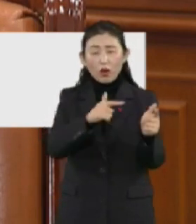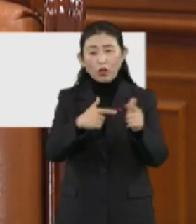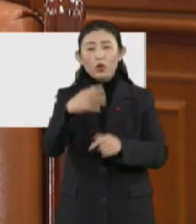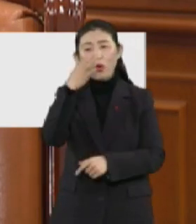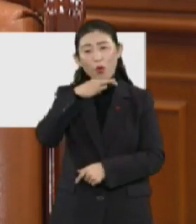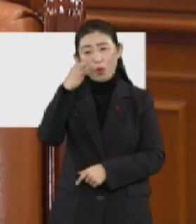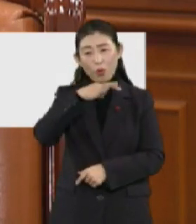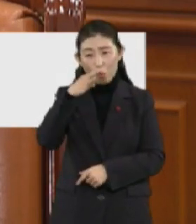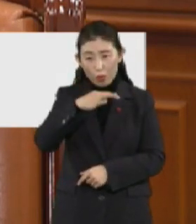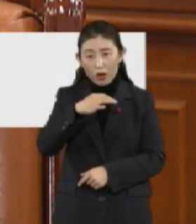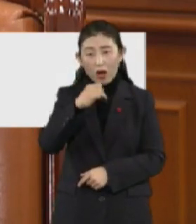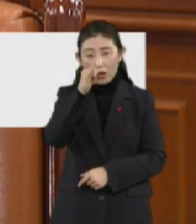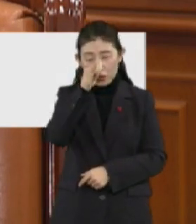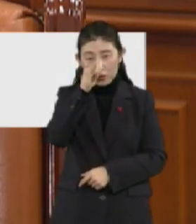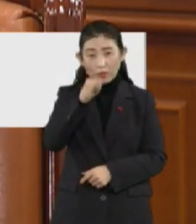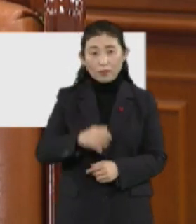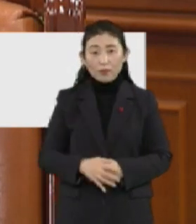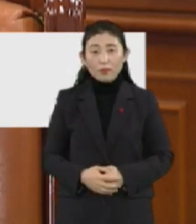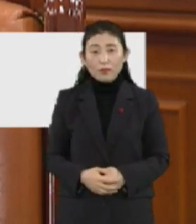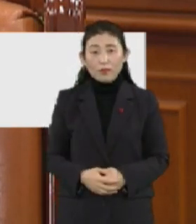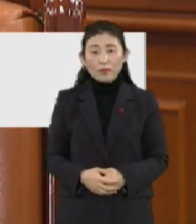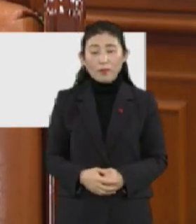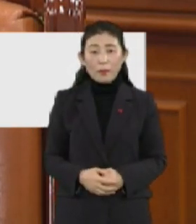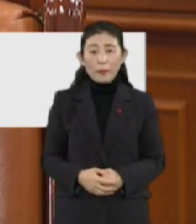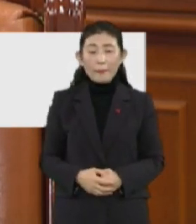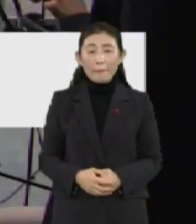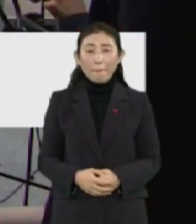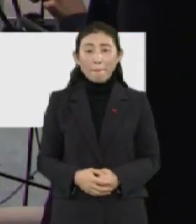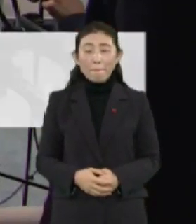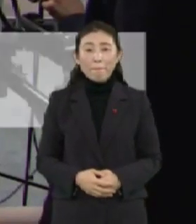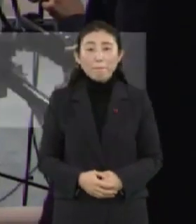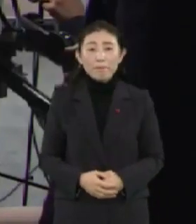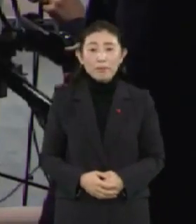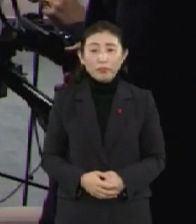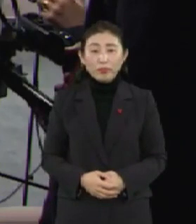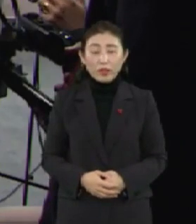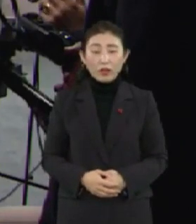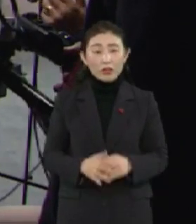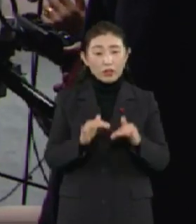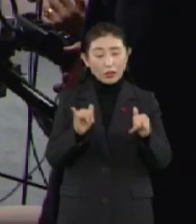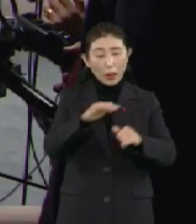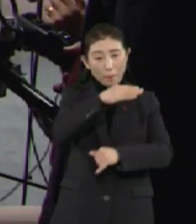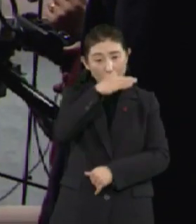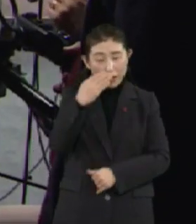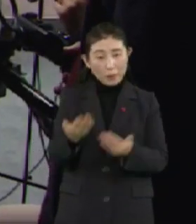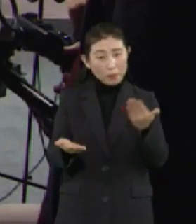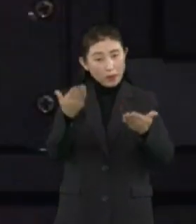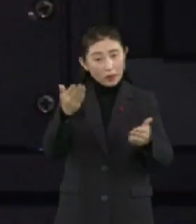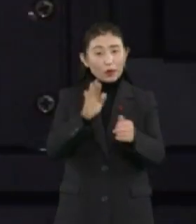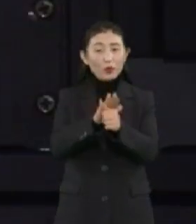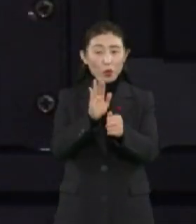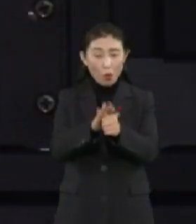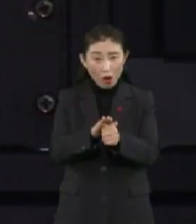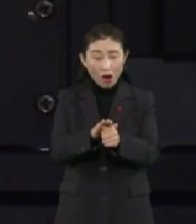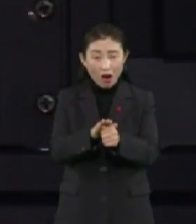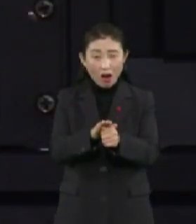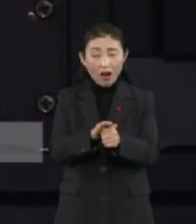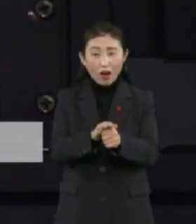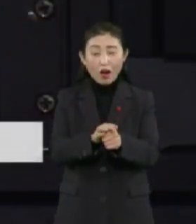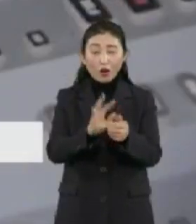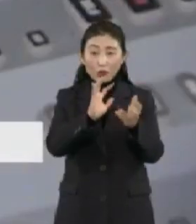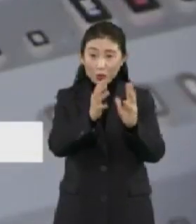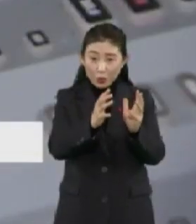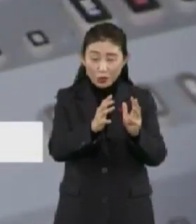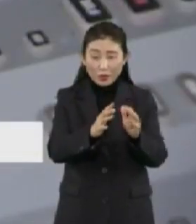가지 좋은 효과들을 기대하고 있습니다. 유권자들의 올바른 선택을 돕기 위한 선관위 법정